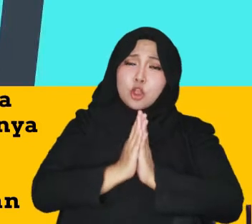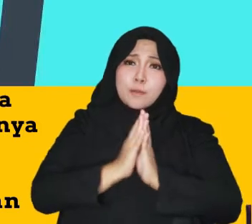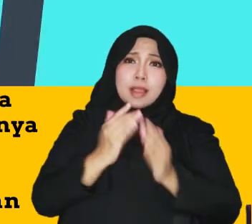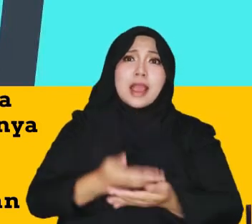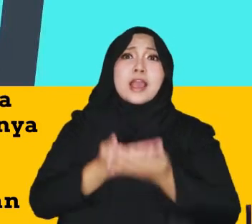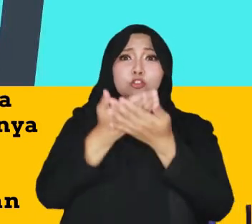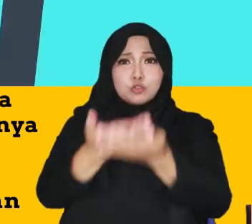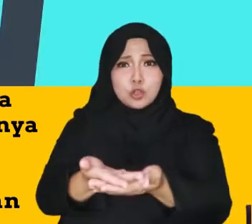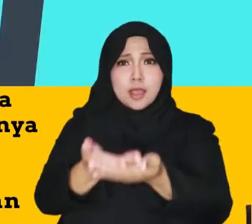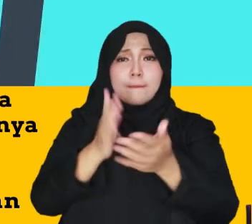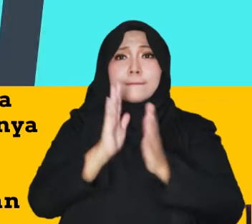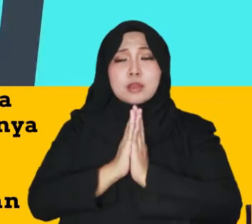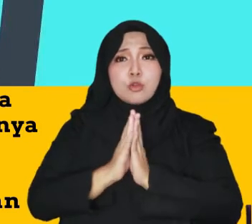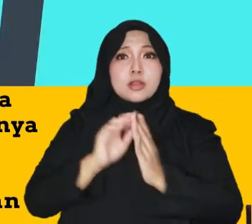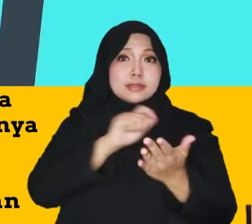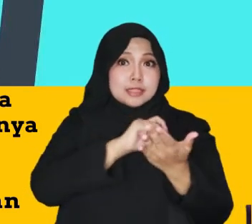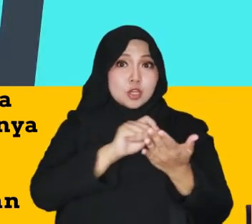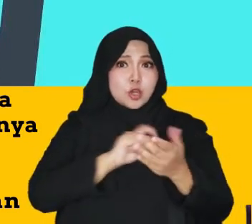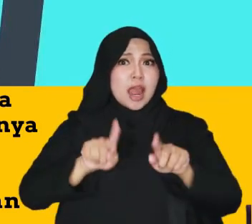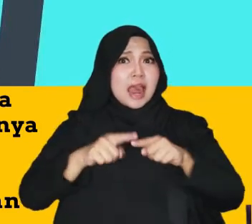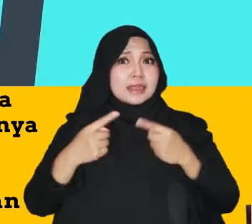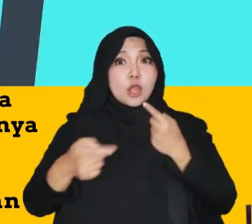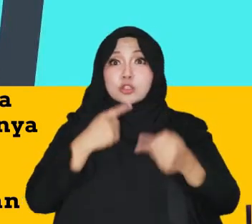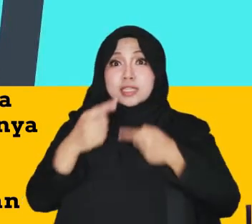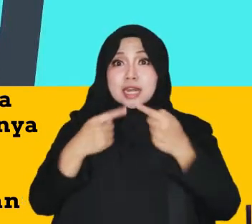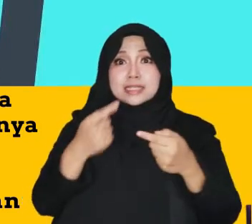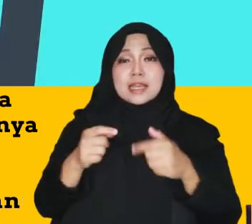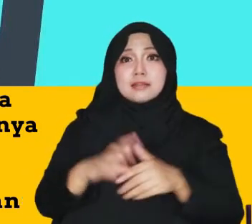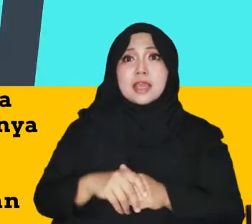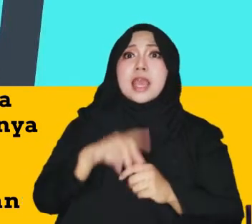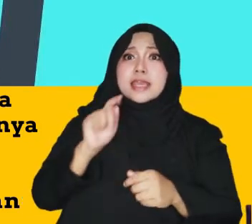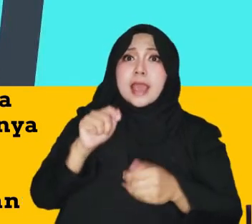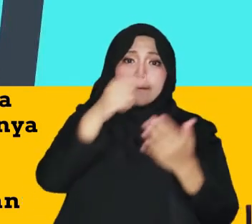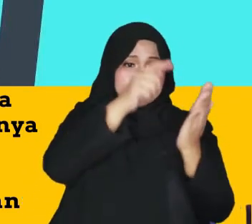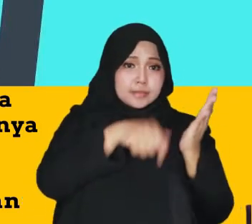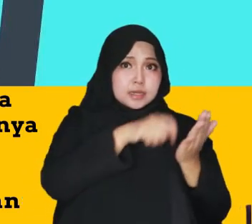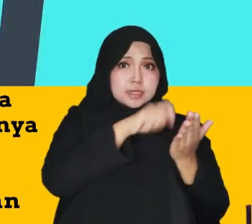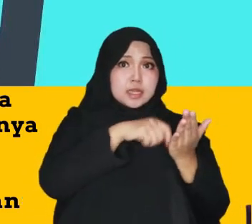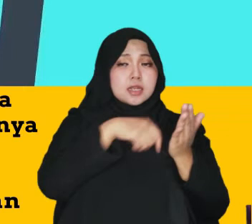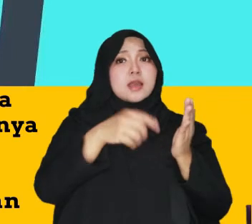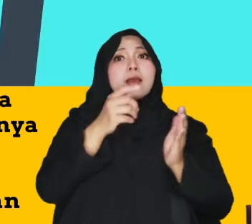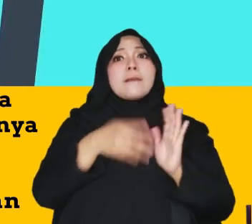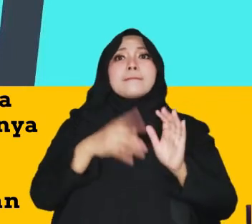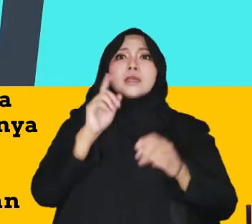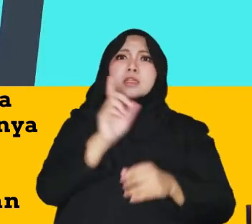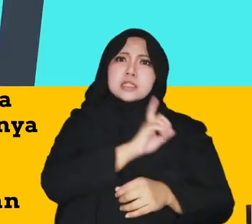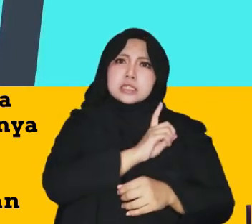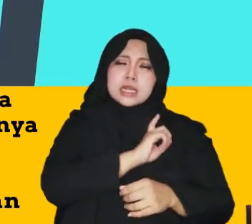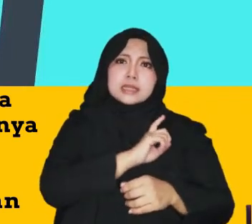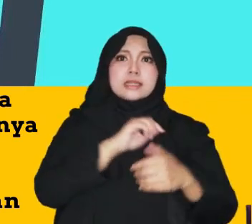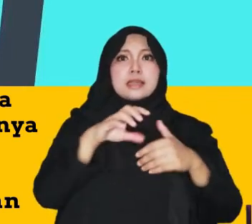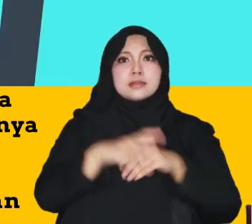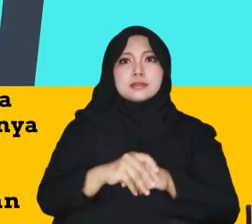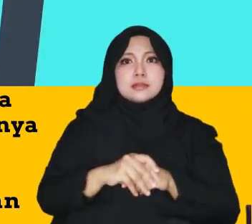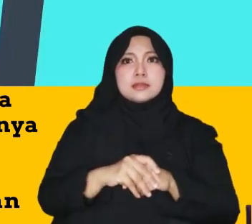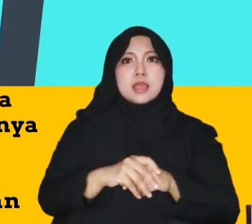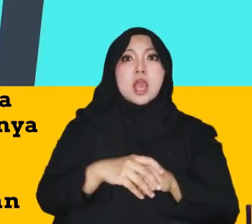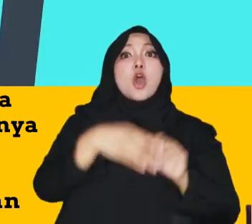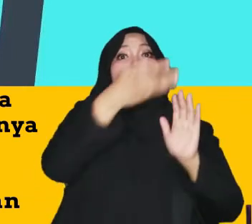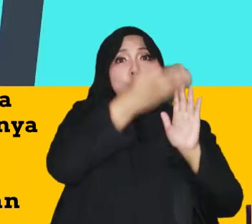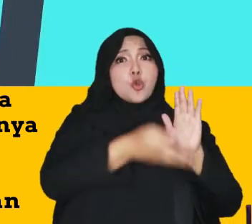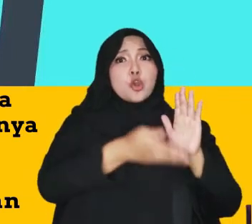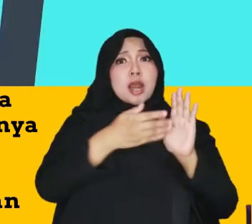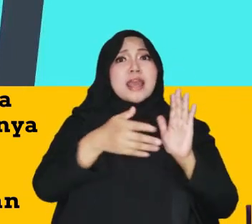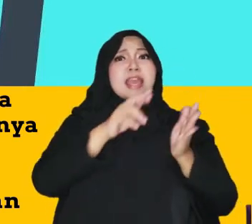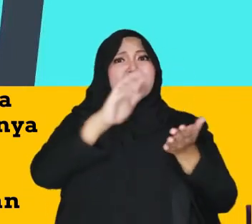Pemohon mengajukan permohonan berperkara secara tertulis atau secara lisan yang berisi sekurang-kurangnya identitas pemohon